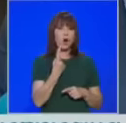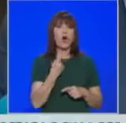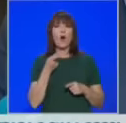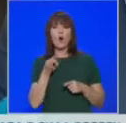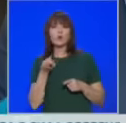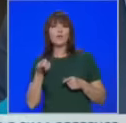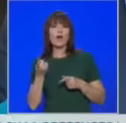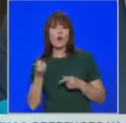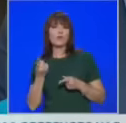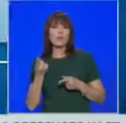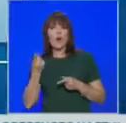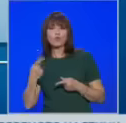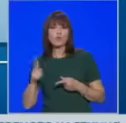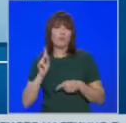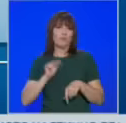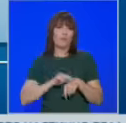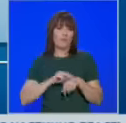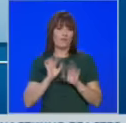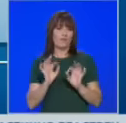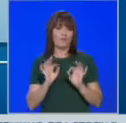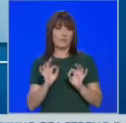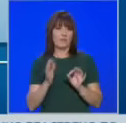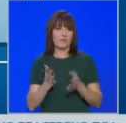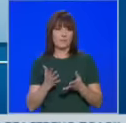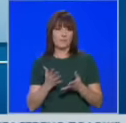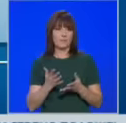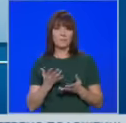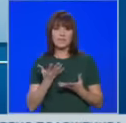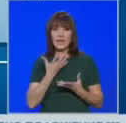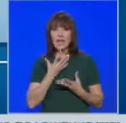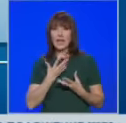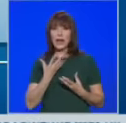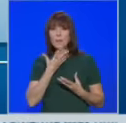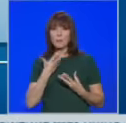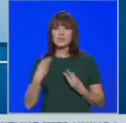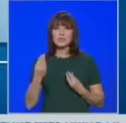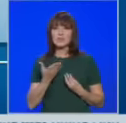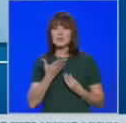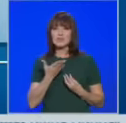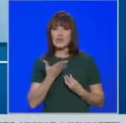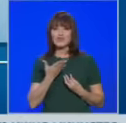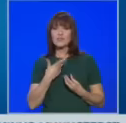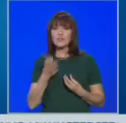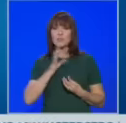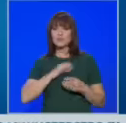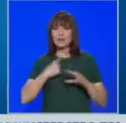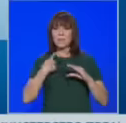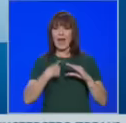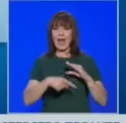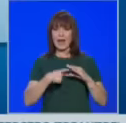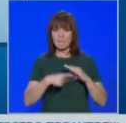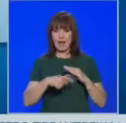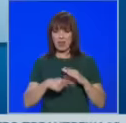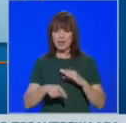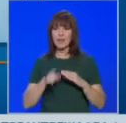казва да прави окръжния прокурор в Пловдив. От есента известия за извършени нарушения на пътя ще получаваме по мейл или с СМС, става